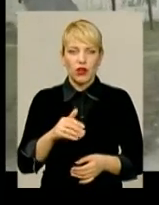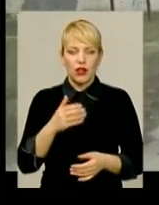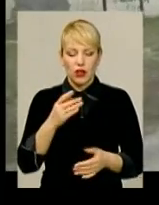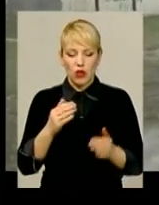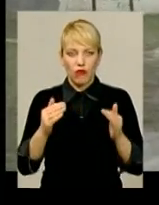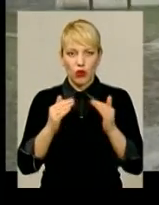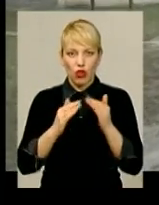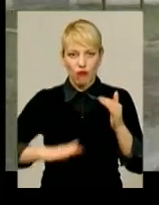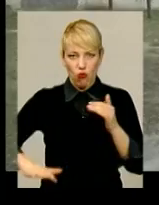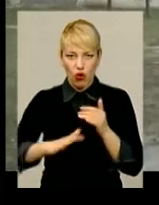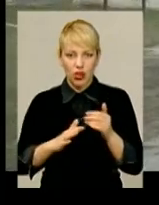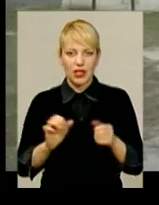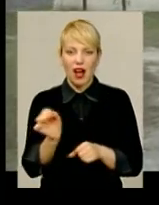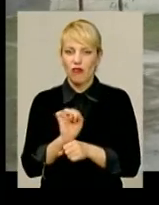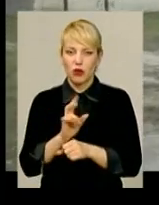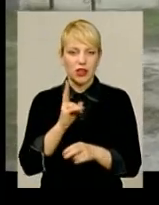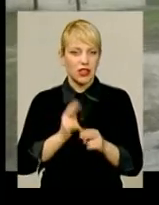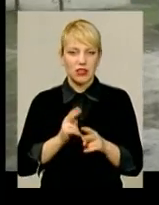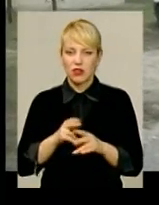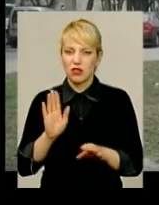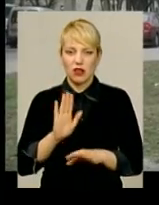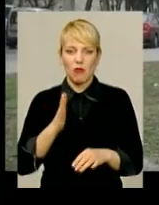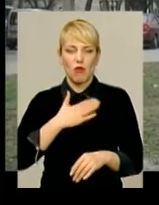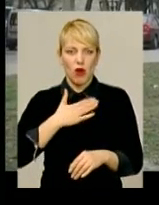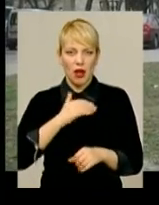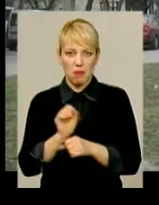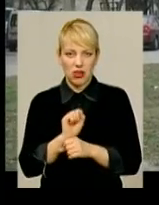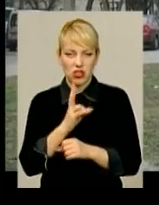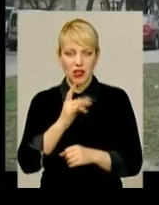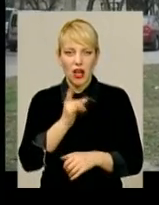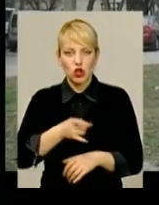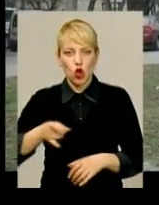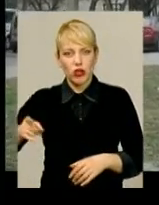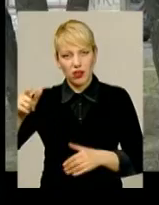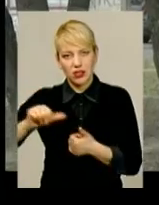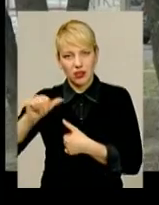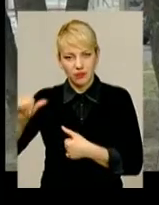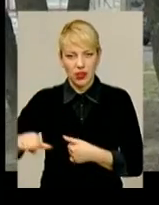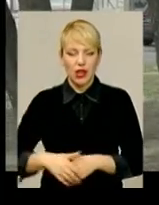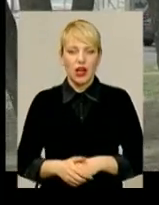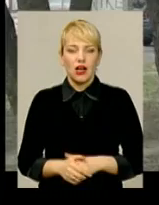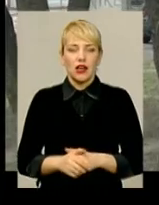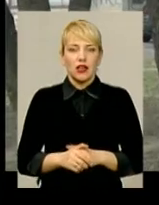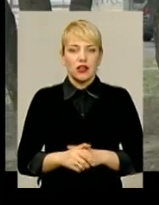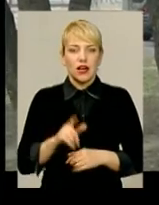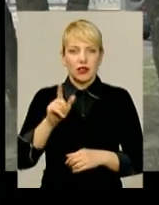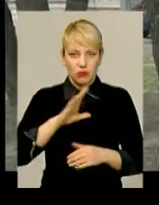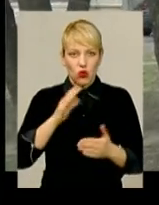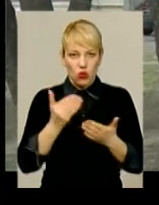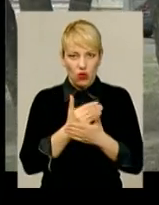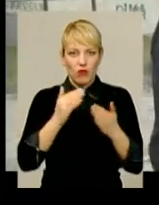заважають? Заважають. У мене машина стоїть на стоянці. Після того, як з'явилася там будова, стало більше автомобілів?